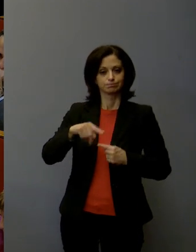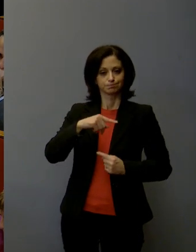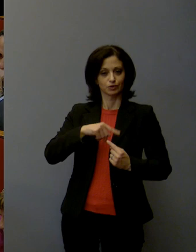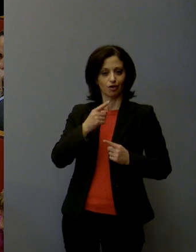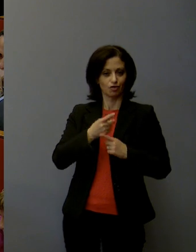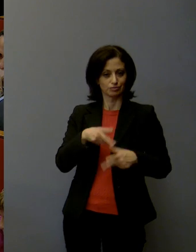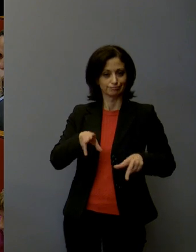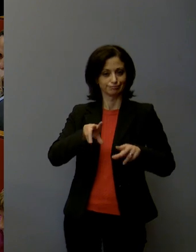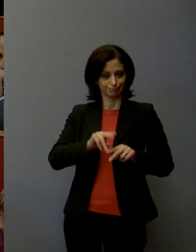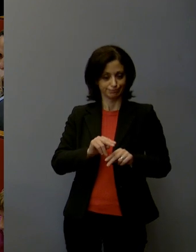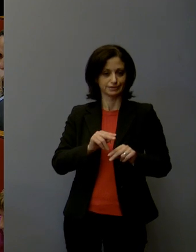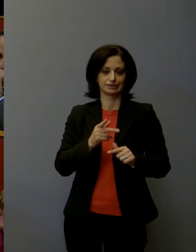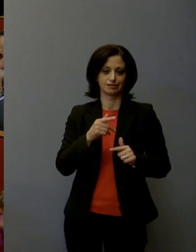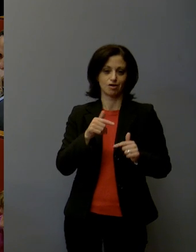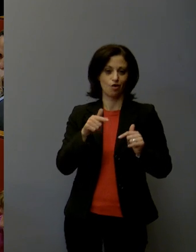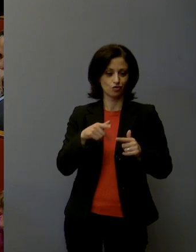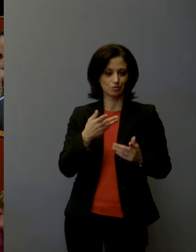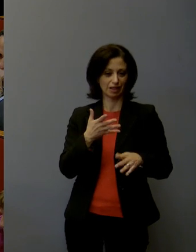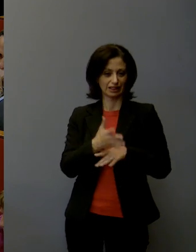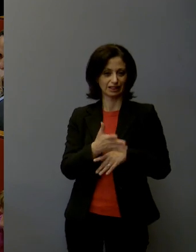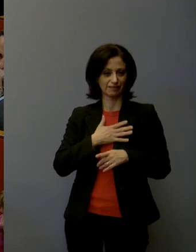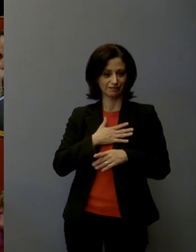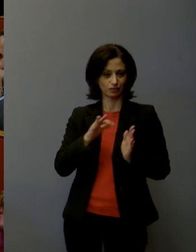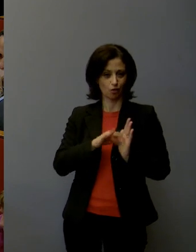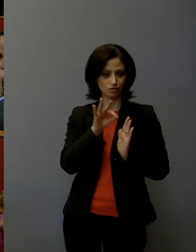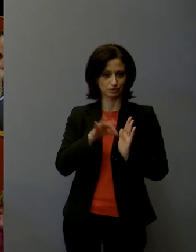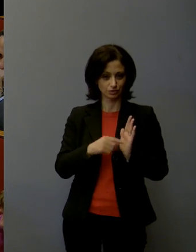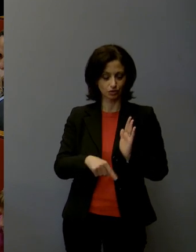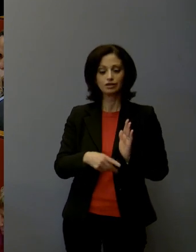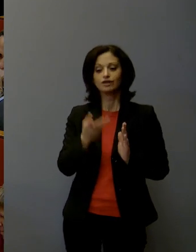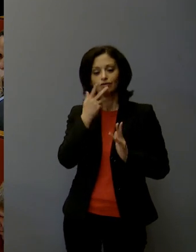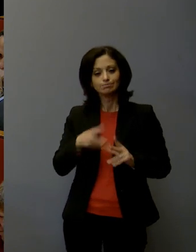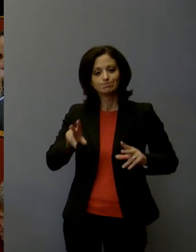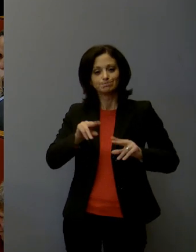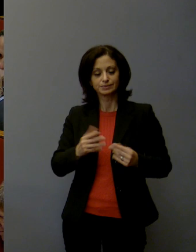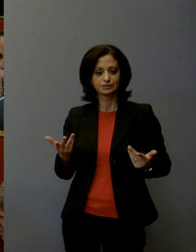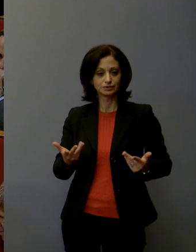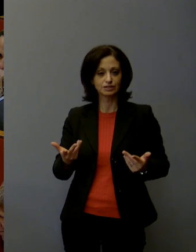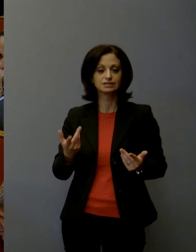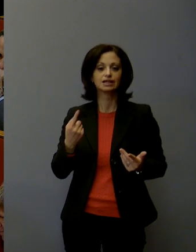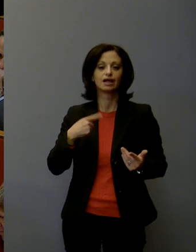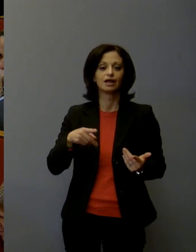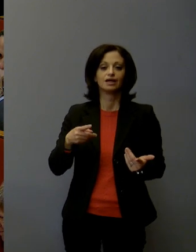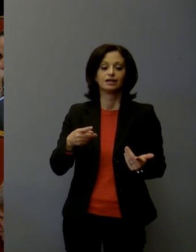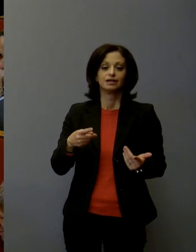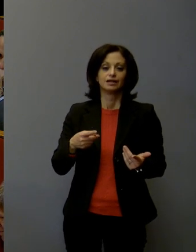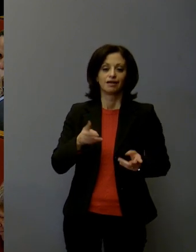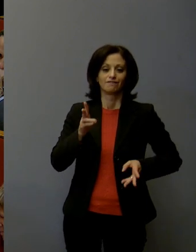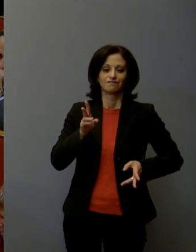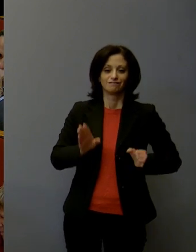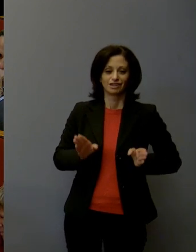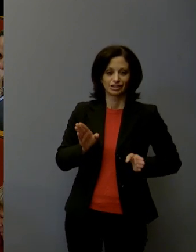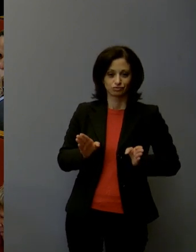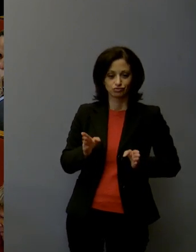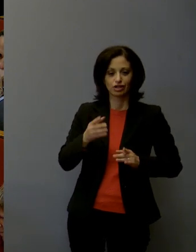ho cercato di ribadire in questo in questo tipo di ordine del giorno è il fatto che i nostri vigili comunque